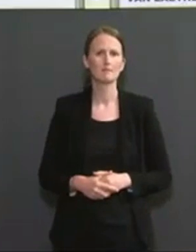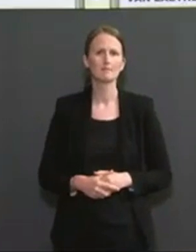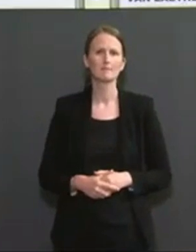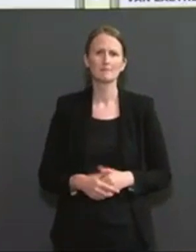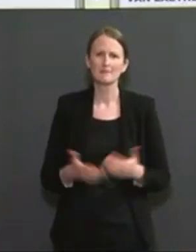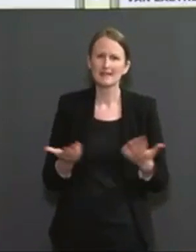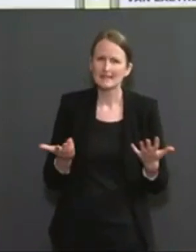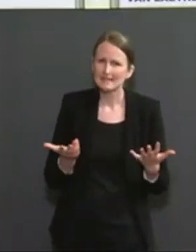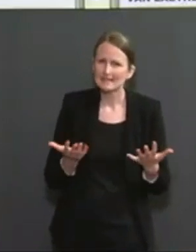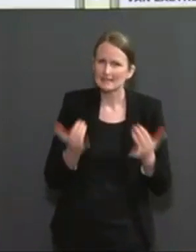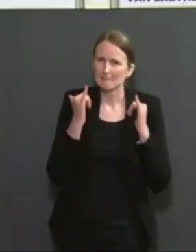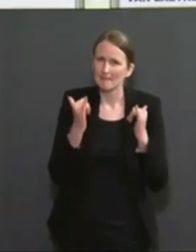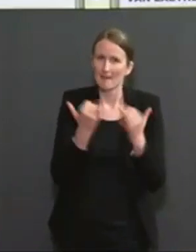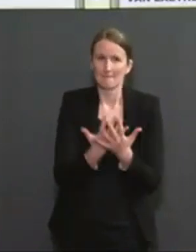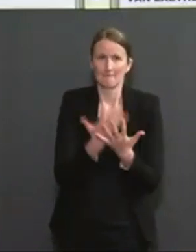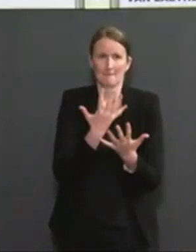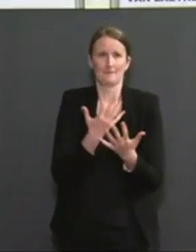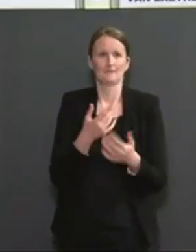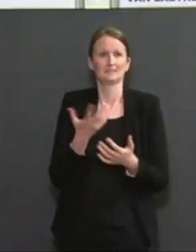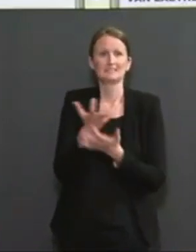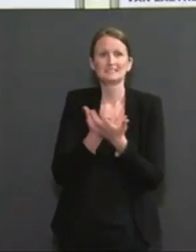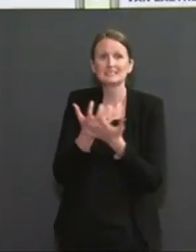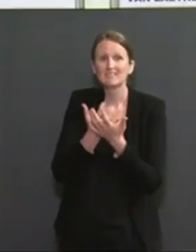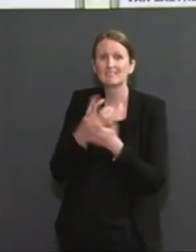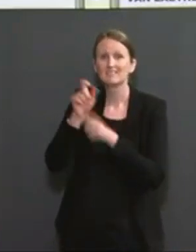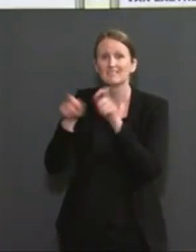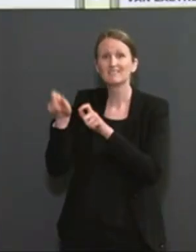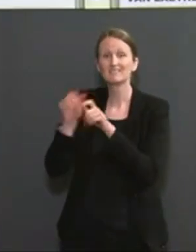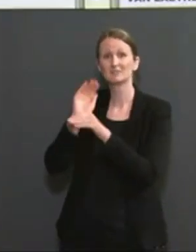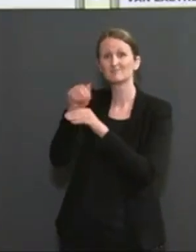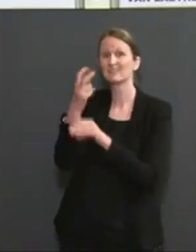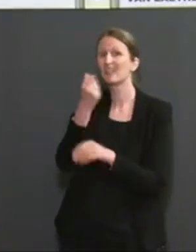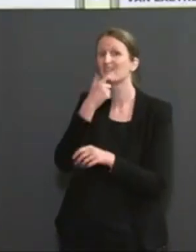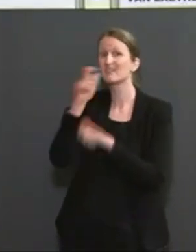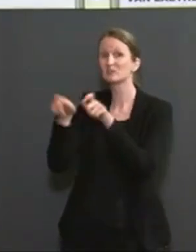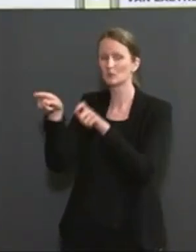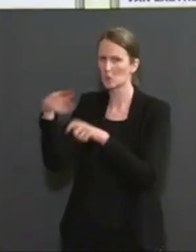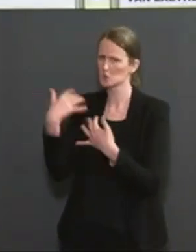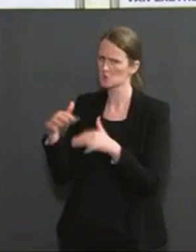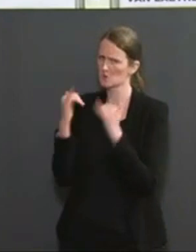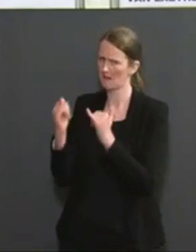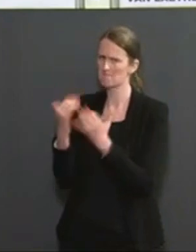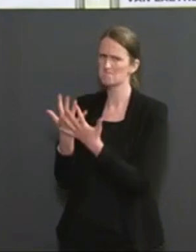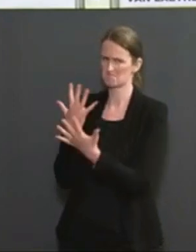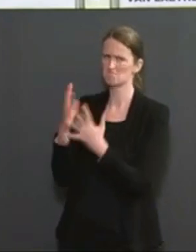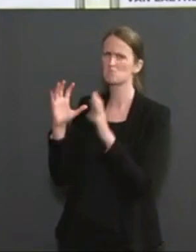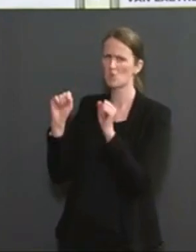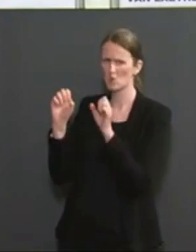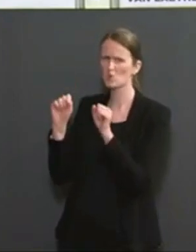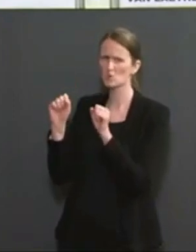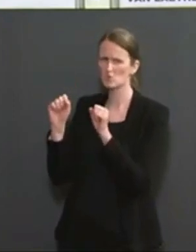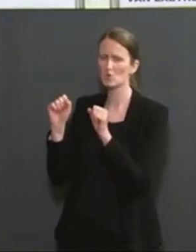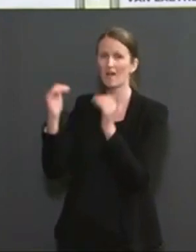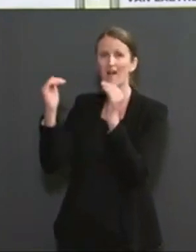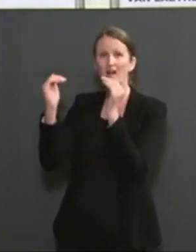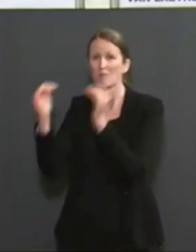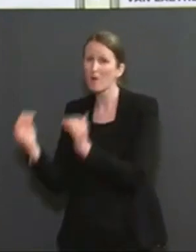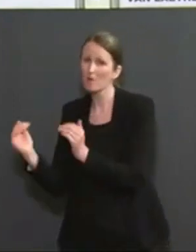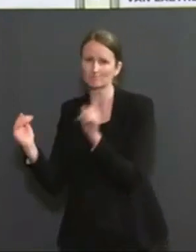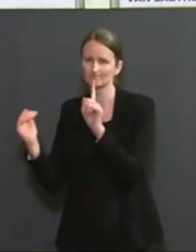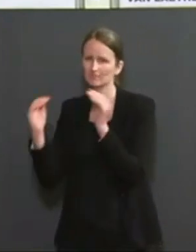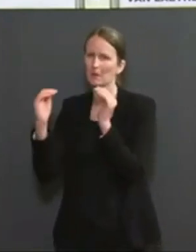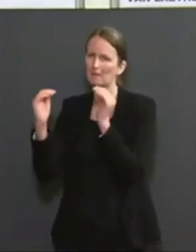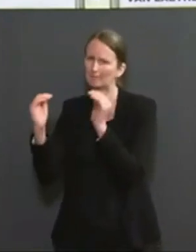plus de 80 ans et ne diminue que plus lentement dans cette partie de la vie, probablement